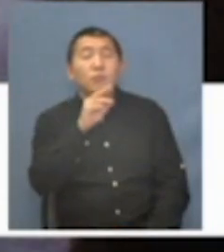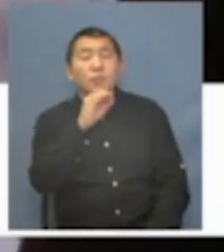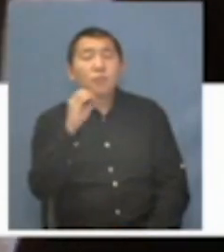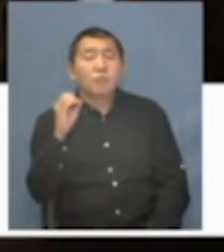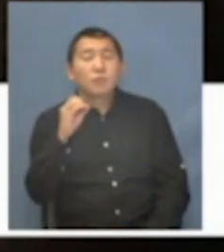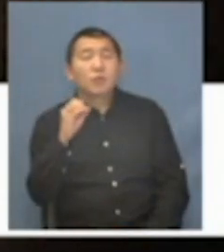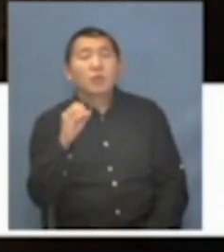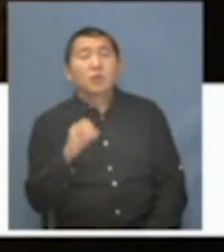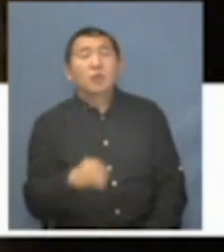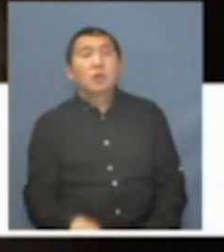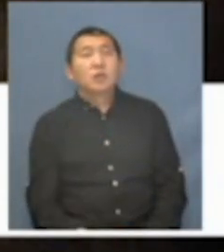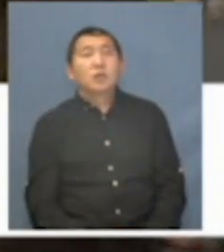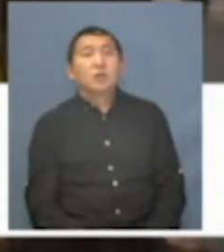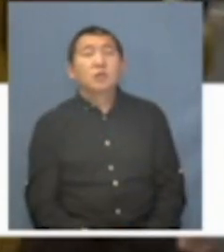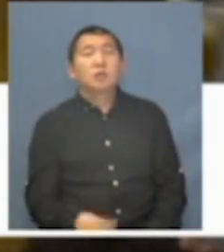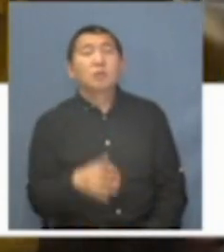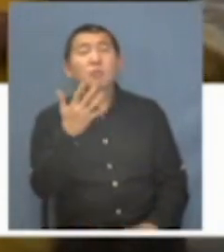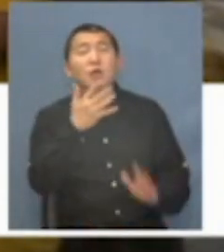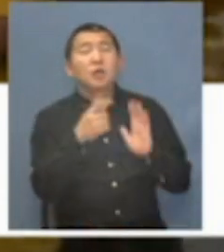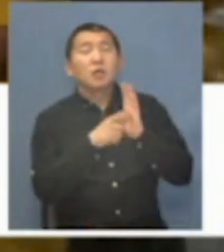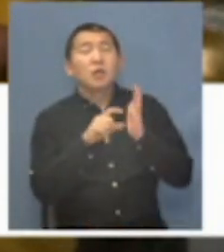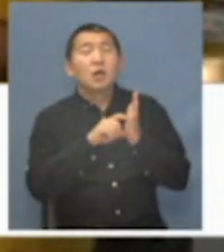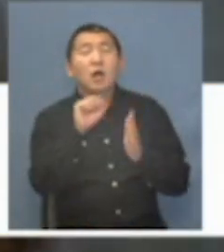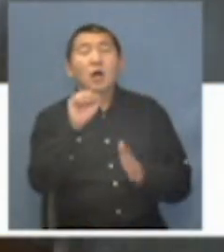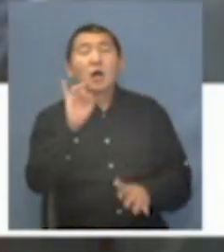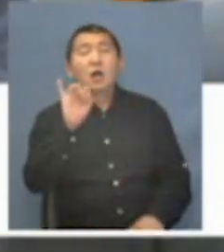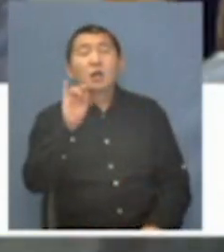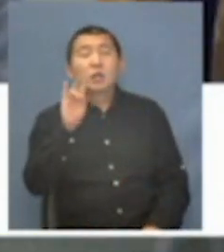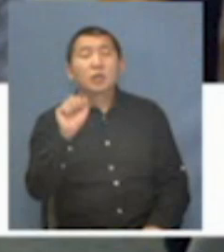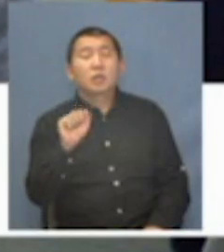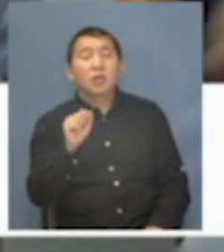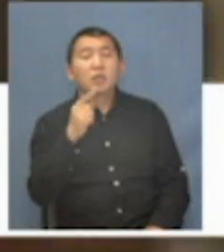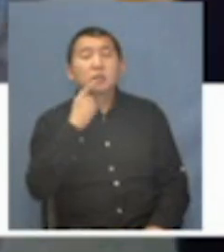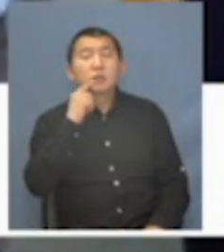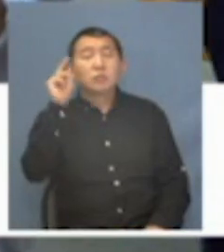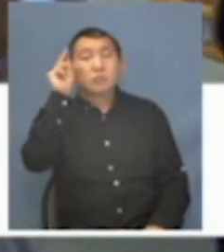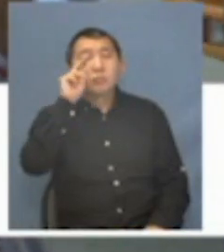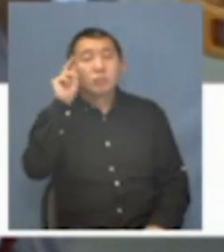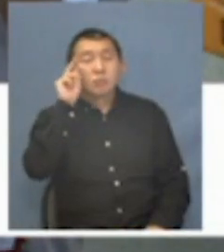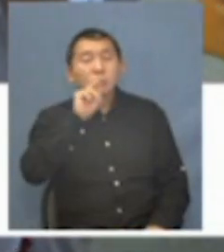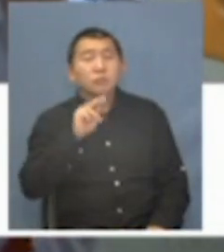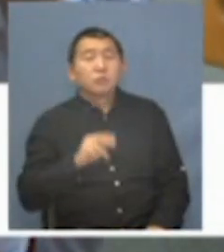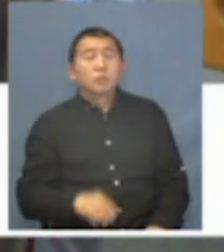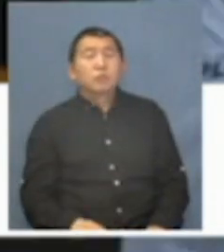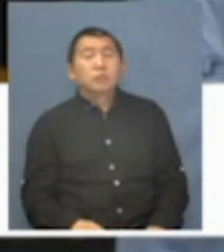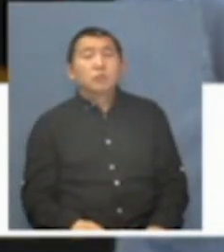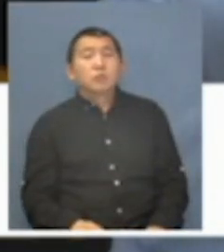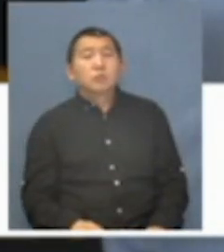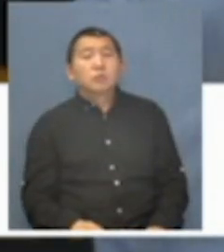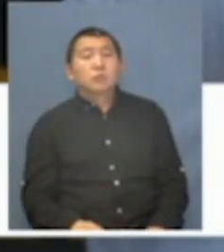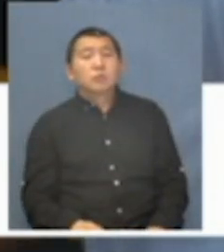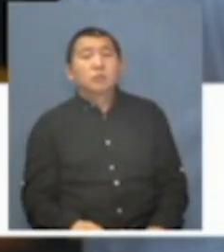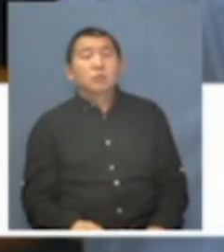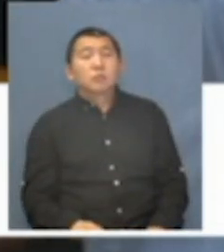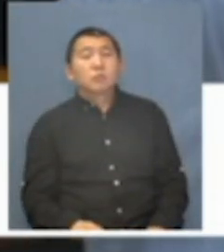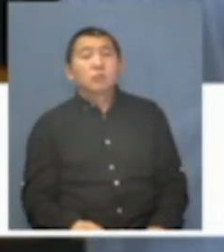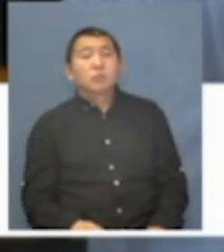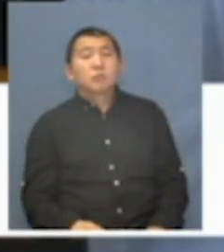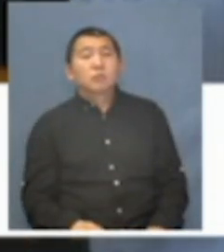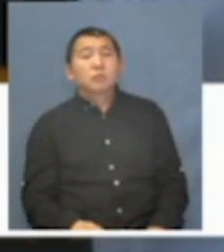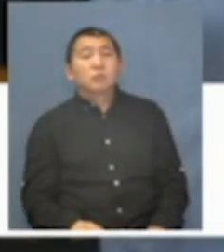орта мектептің 5-ші сынып оқушысы Арина Фейфылованың тіл үйренуге деген құштарлығы ерекше. Берел